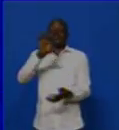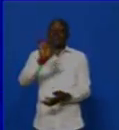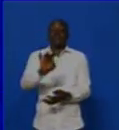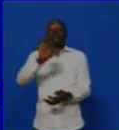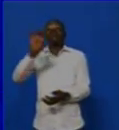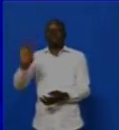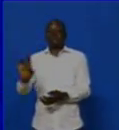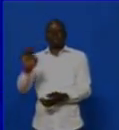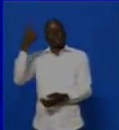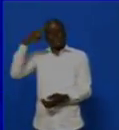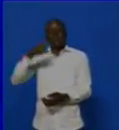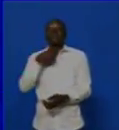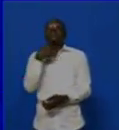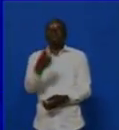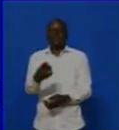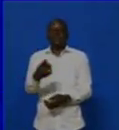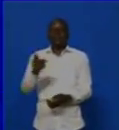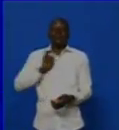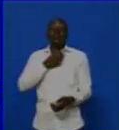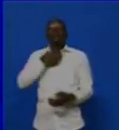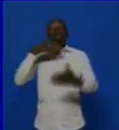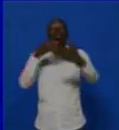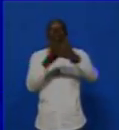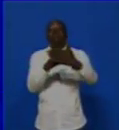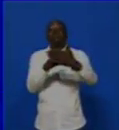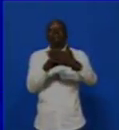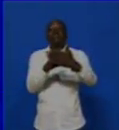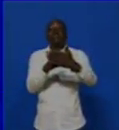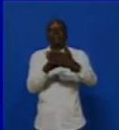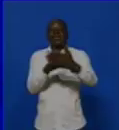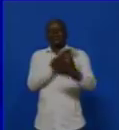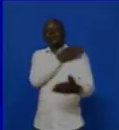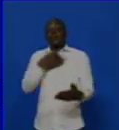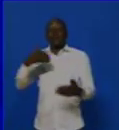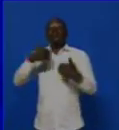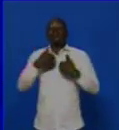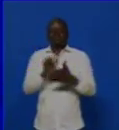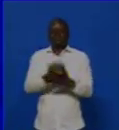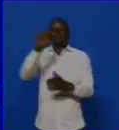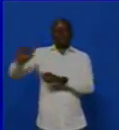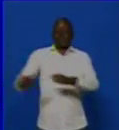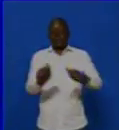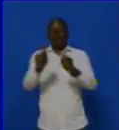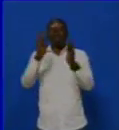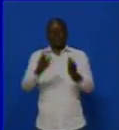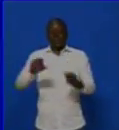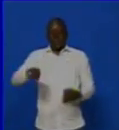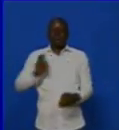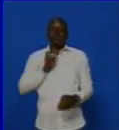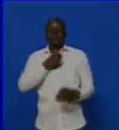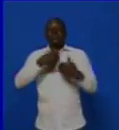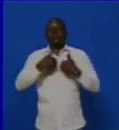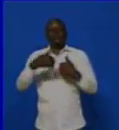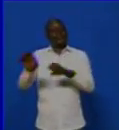1984. Et je répète, nous avons nos limites. Et nous avons foi aussi à l'engagement que nous avons fait. Le chef du